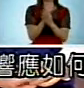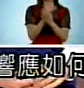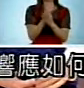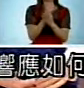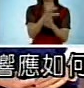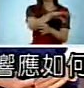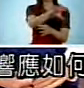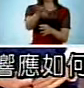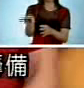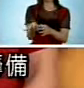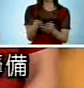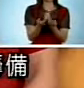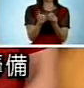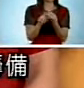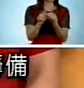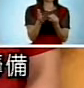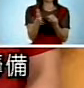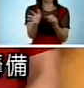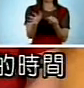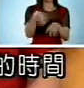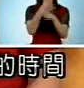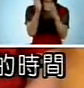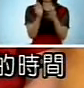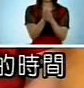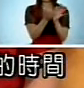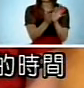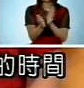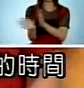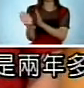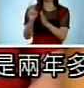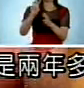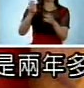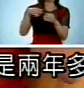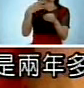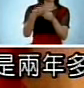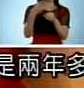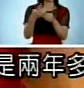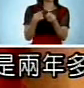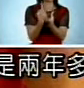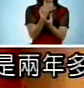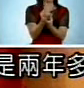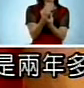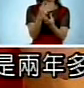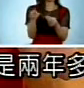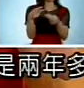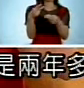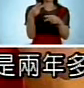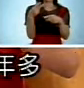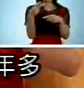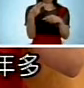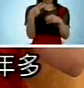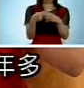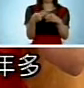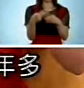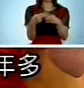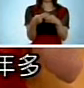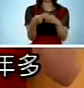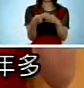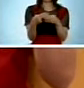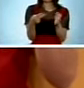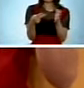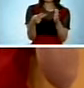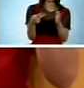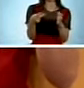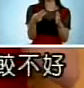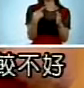界的反应，想 其实整个筹备大概有3-4年的时间哈。那我自己加入大概是2年多啊。 是。 那我觉得这